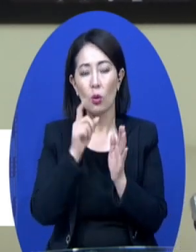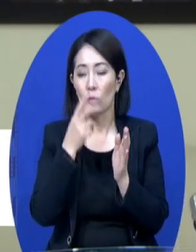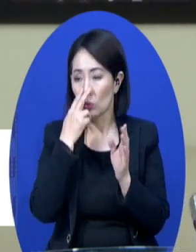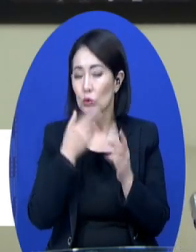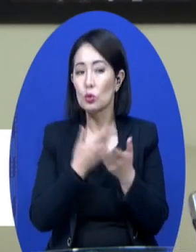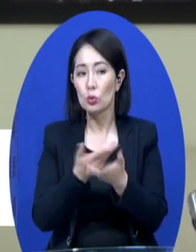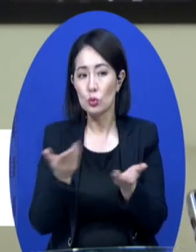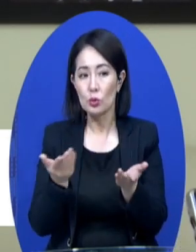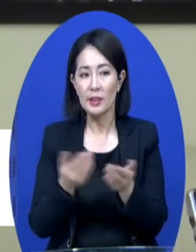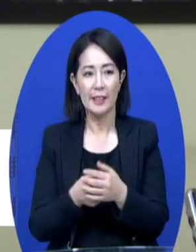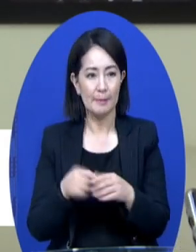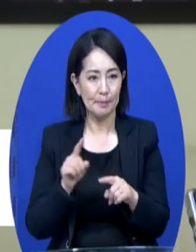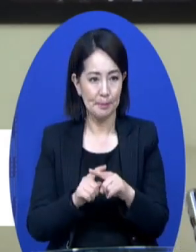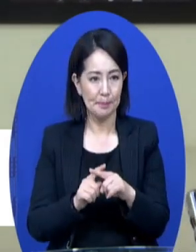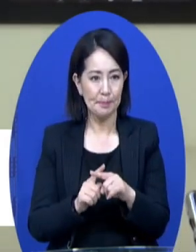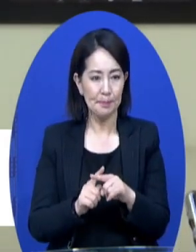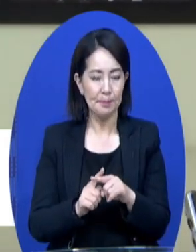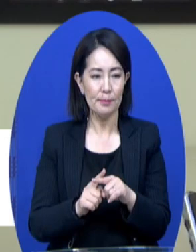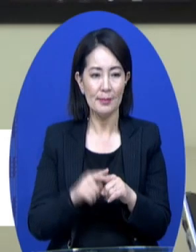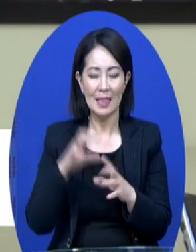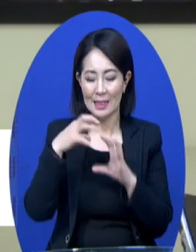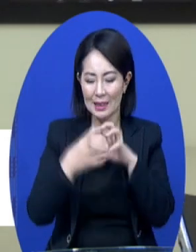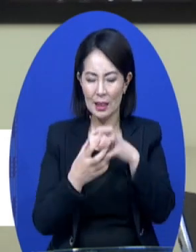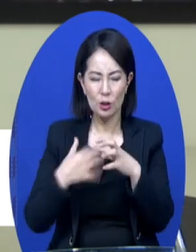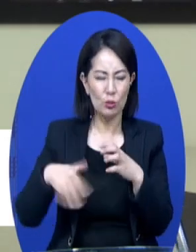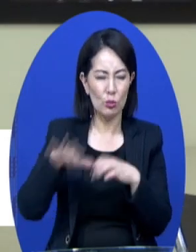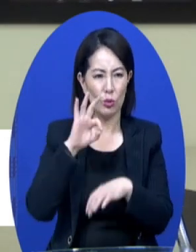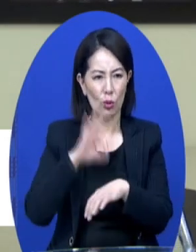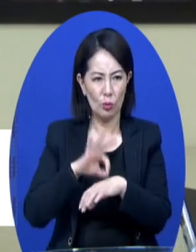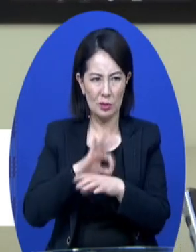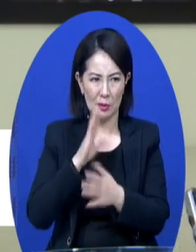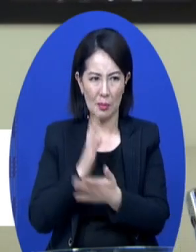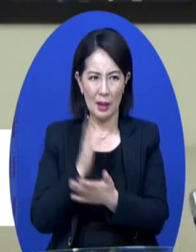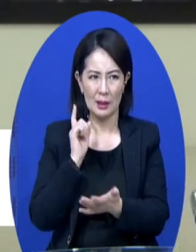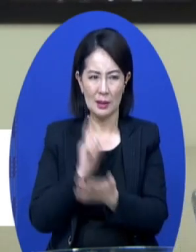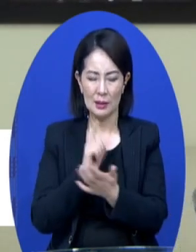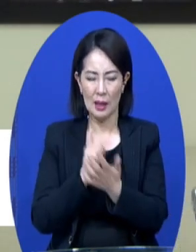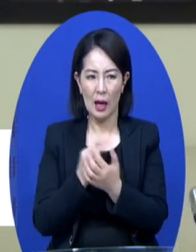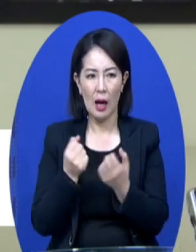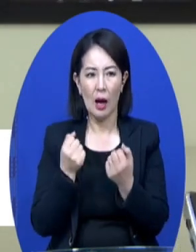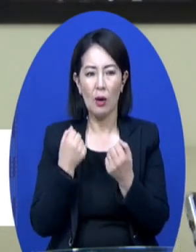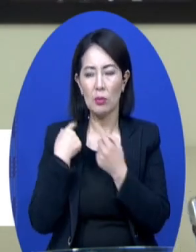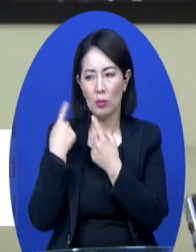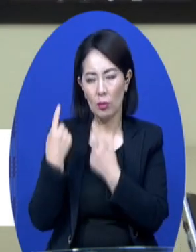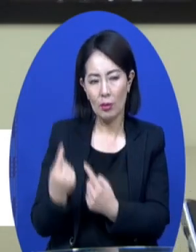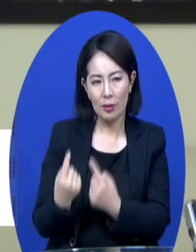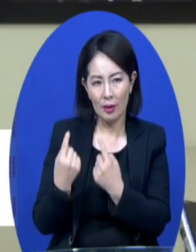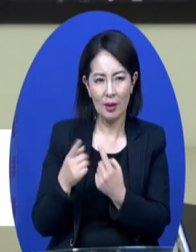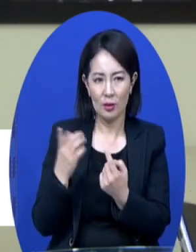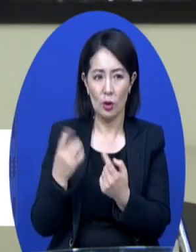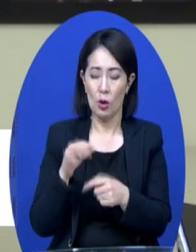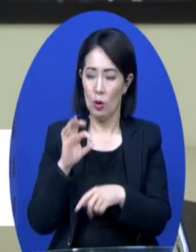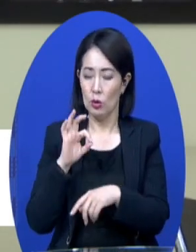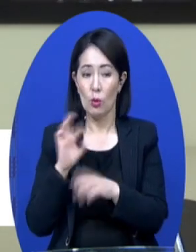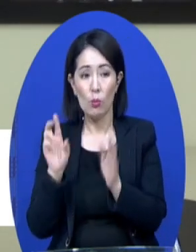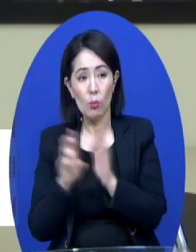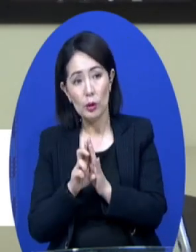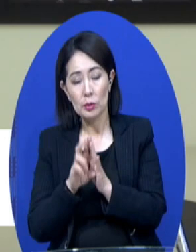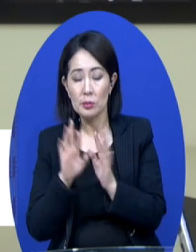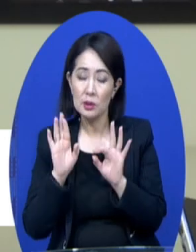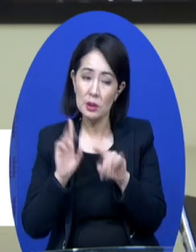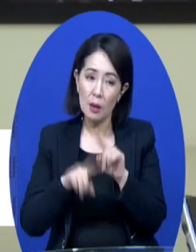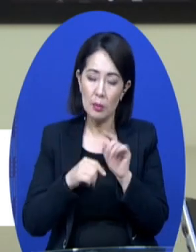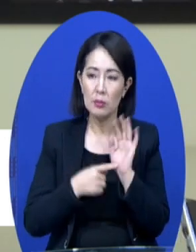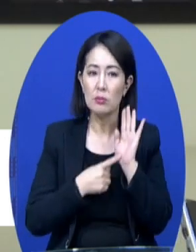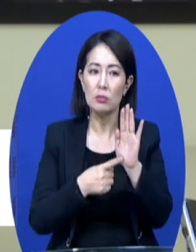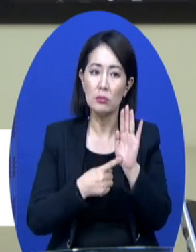Тэгээд дээрэс нь одоо нөгөө нэг энэ одоо дэлхийн даяараа энэ өвчин байж хахад заавал тэнд одоо бид хэд хүлээгээд яах вэ? Одоо энэ нэг болохоор зэрэг боломжтой сувгууд нь энэ